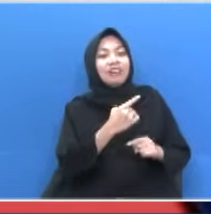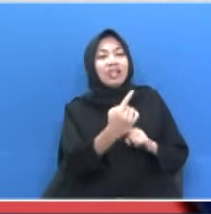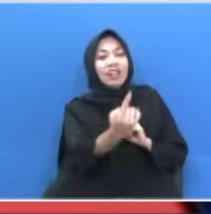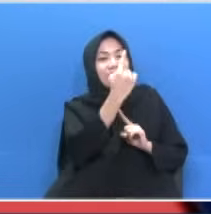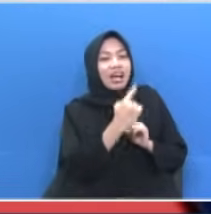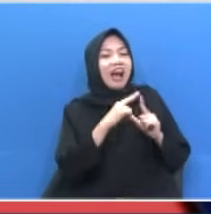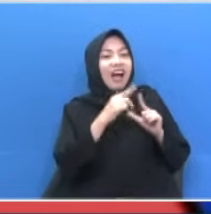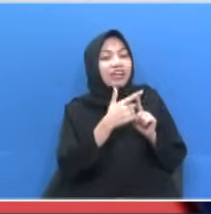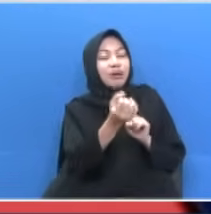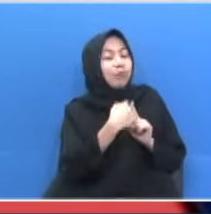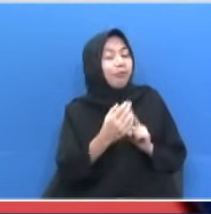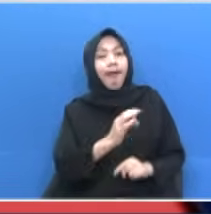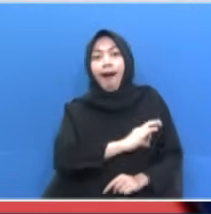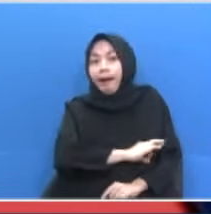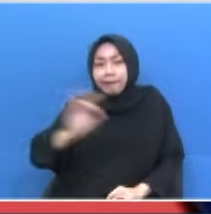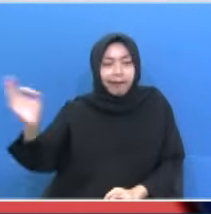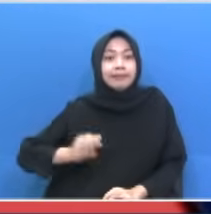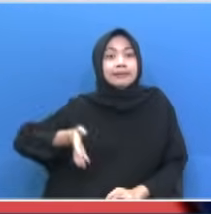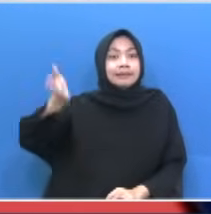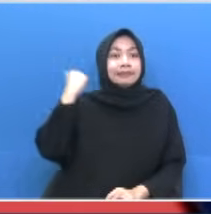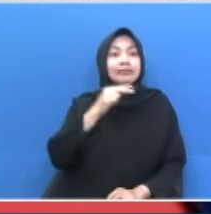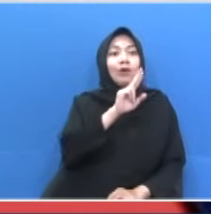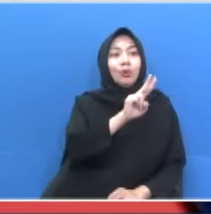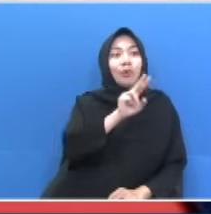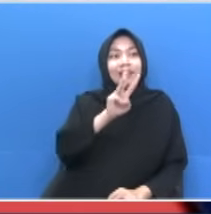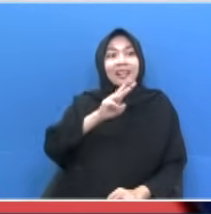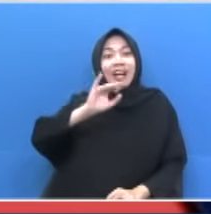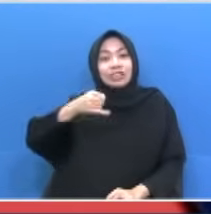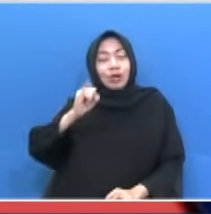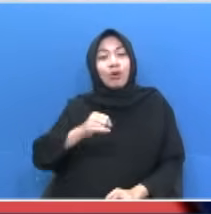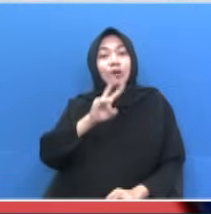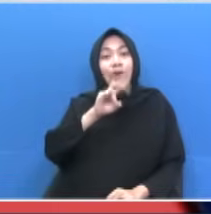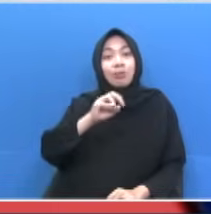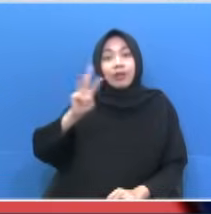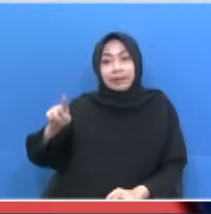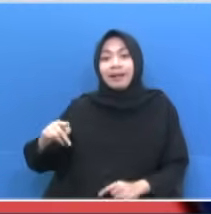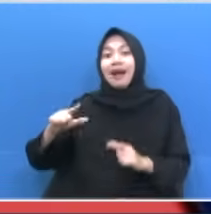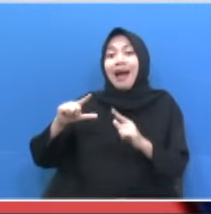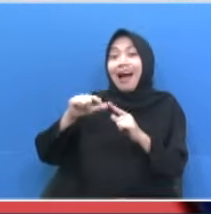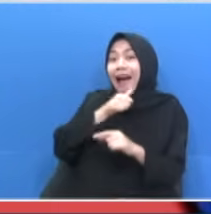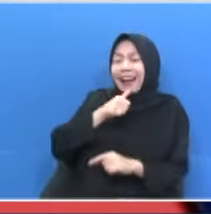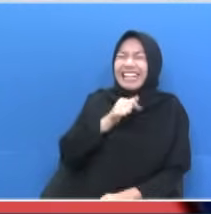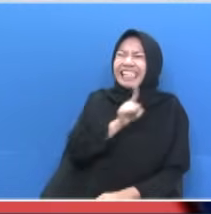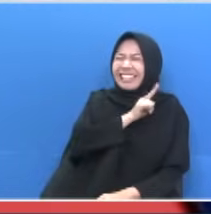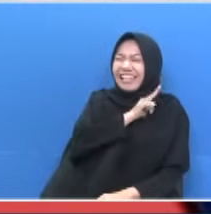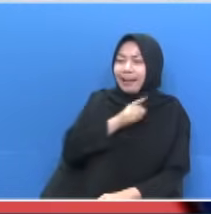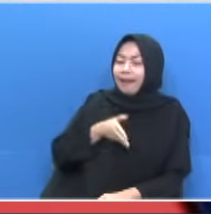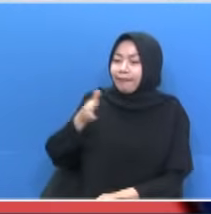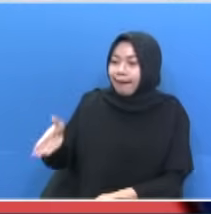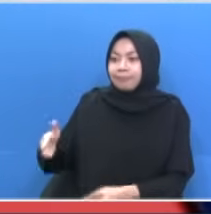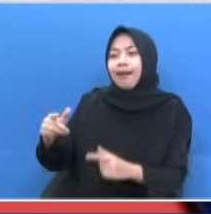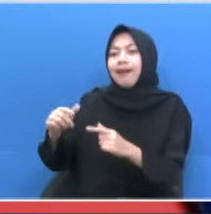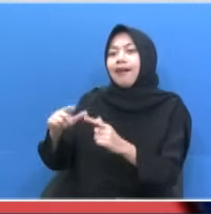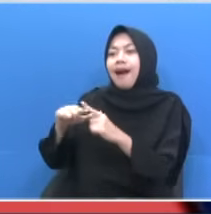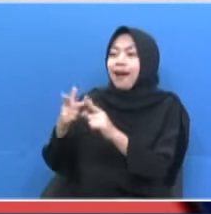padahal 23 Januari 2023 awal tahun ini beliaulah yang mengajak masa haid secara langsung Ayo Mas kita